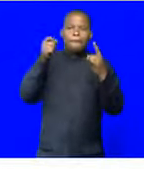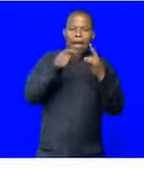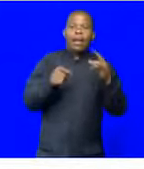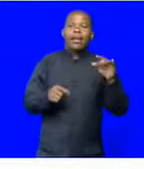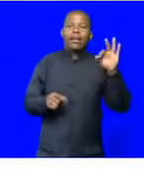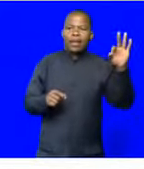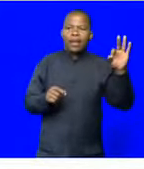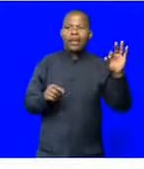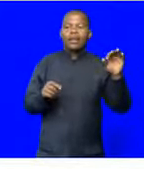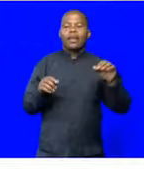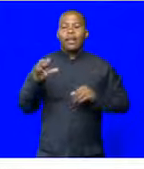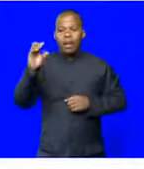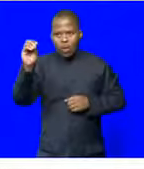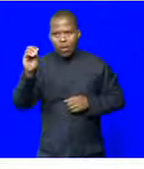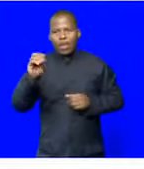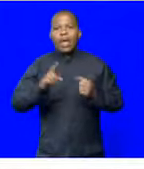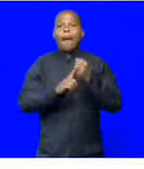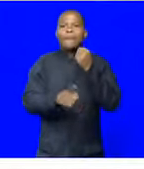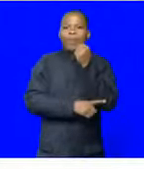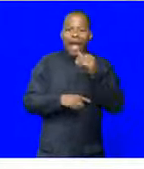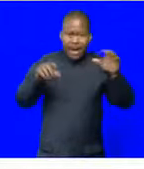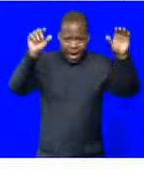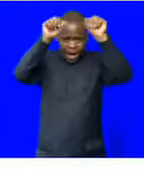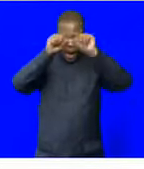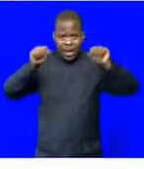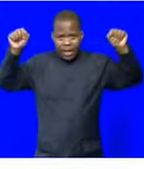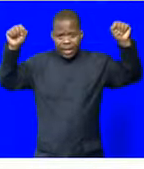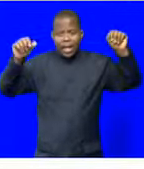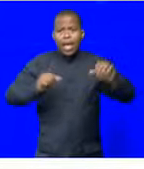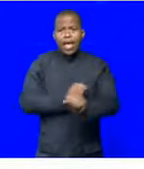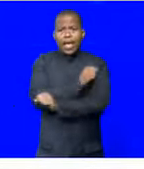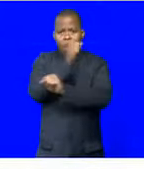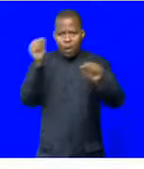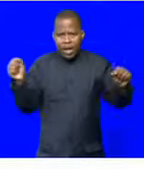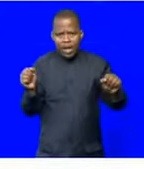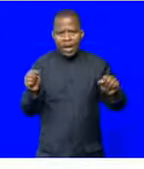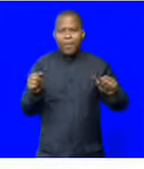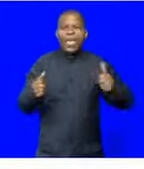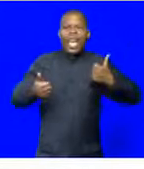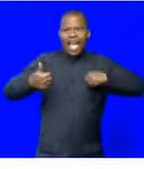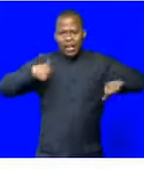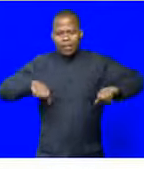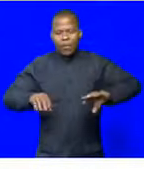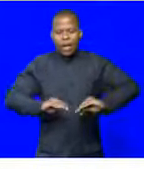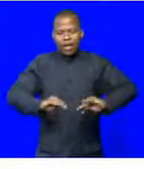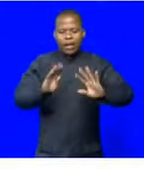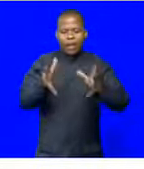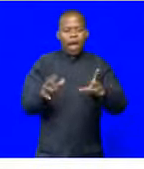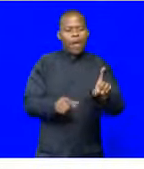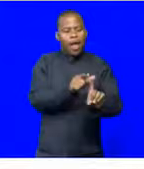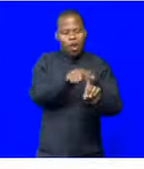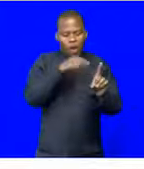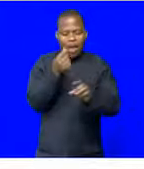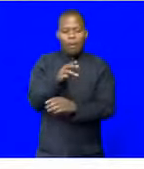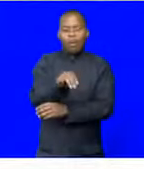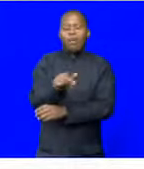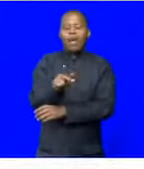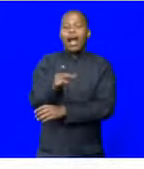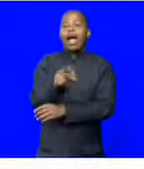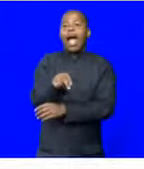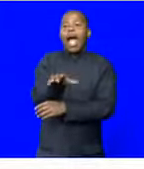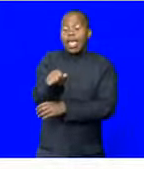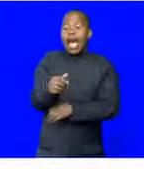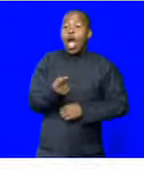kanjalo umdlali ngqobile Highlanders ngamagoli amathathu ecanzeni. Lo sabambe kuba umqeqeshi wembabana Highlanders Dumisani Makhanya uthi liviki lonke